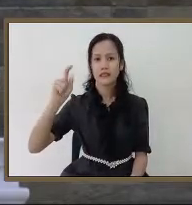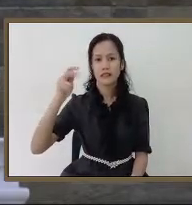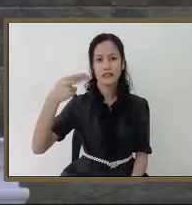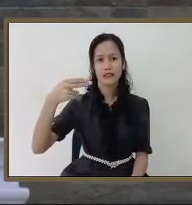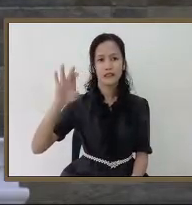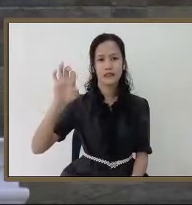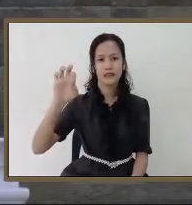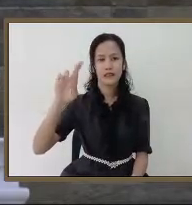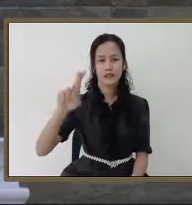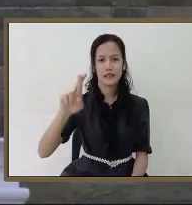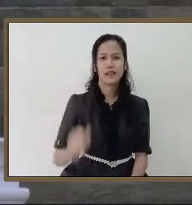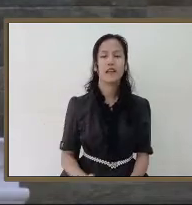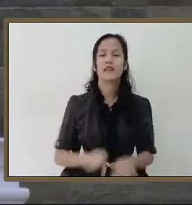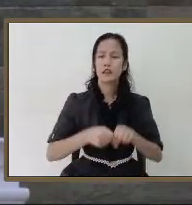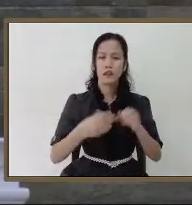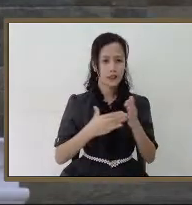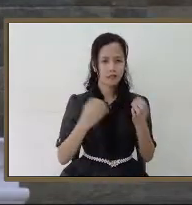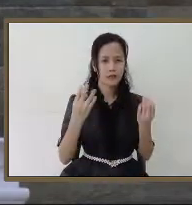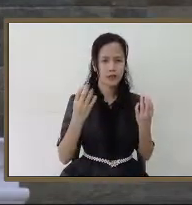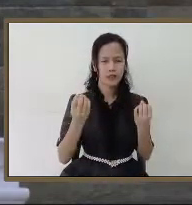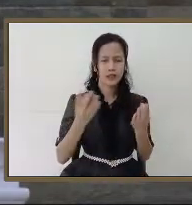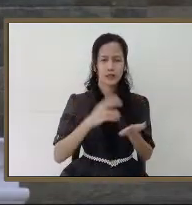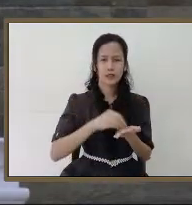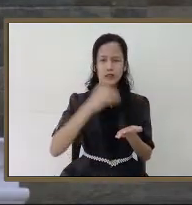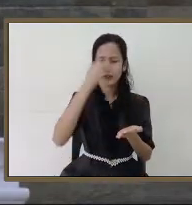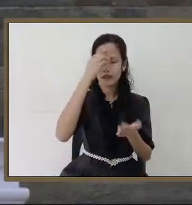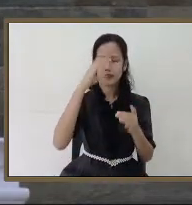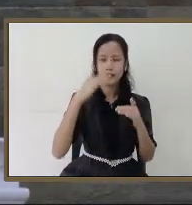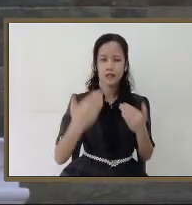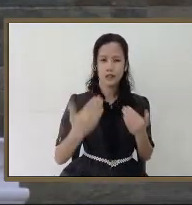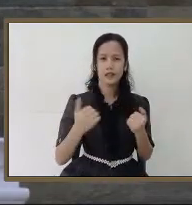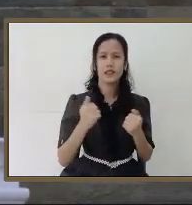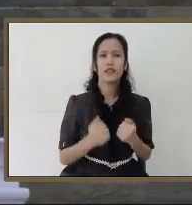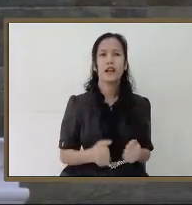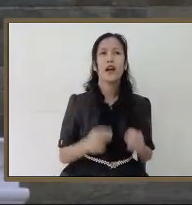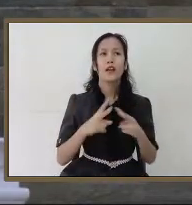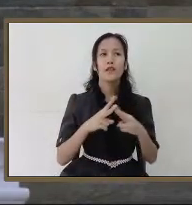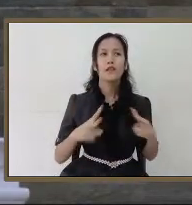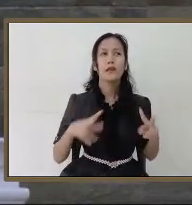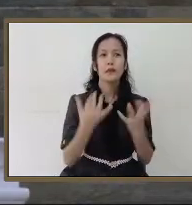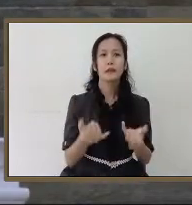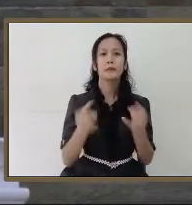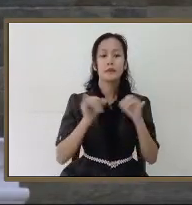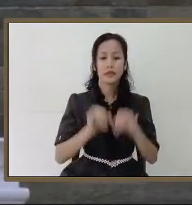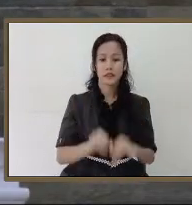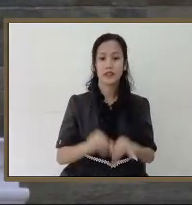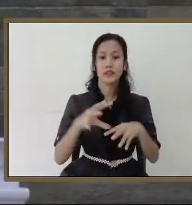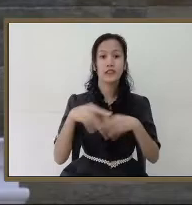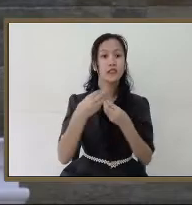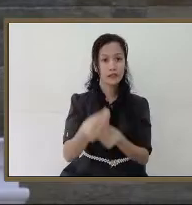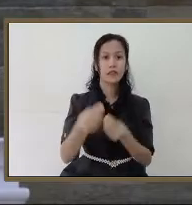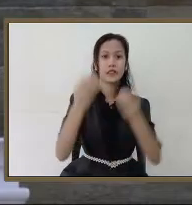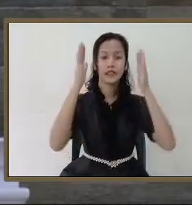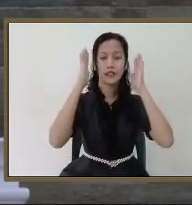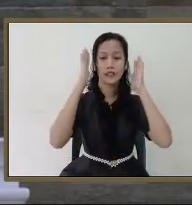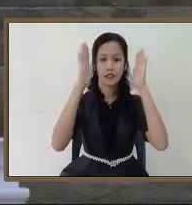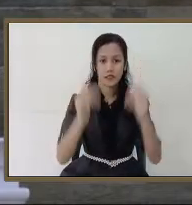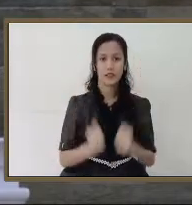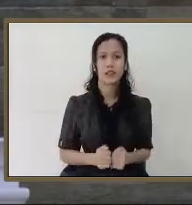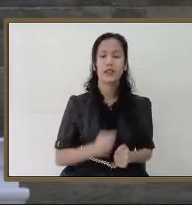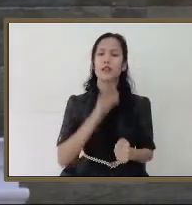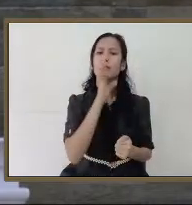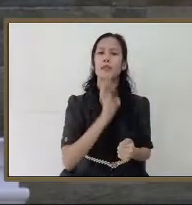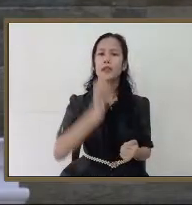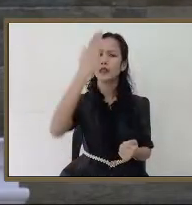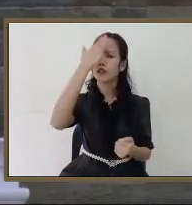marami tayong makukuha dito. And sabi ko nga po, it is very important na bigyan natin ng pansin ito dahil it will always be familiar